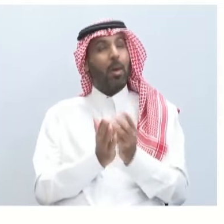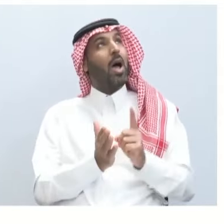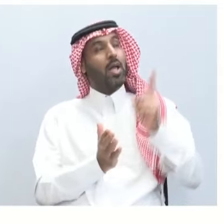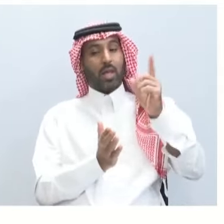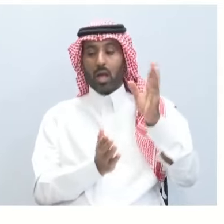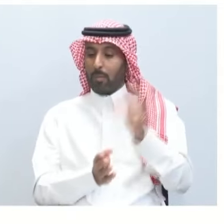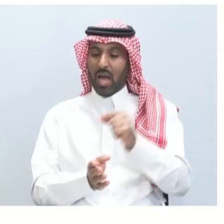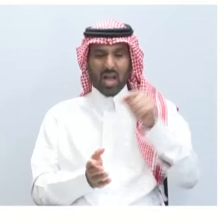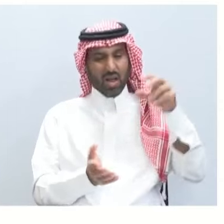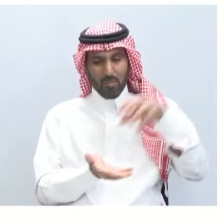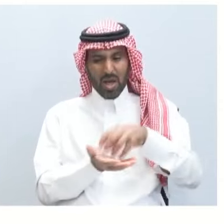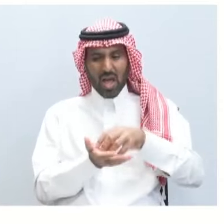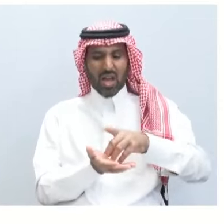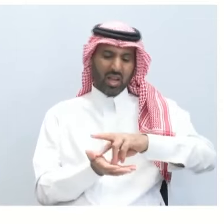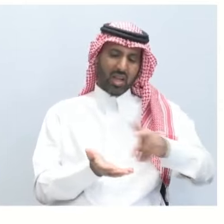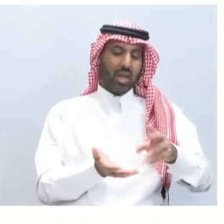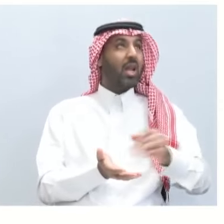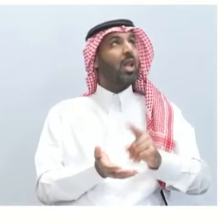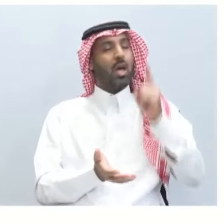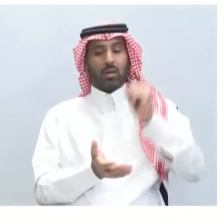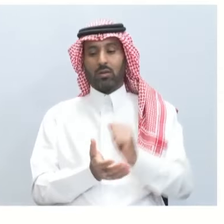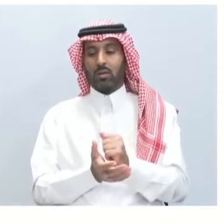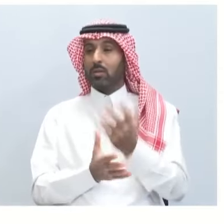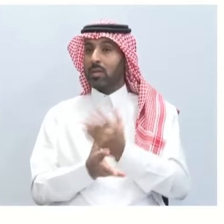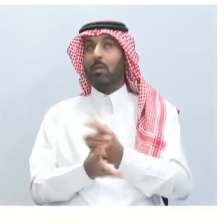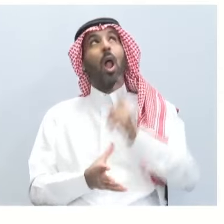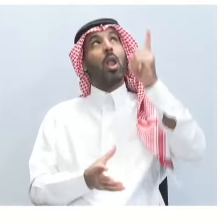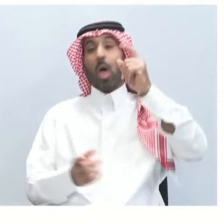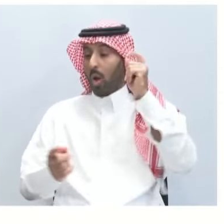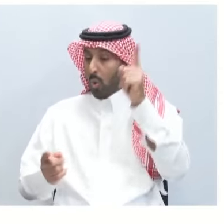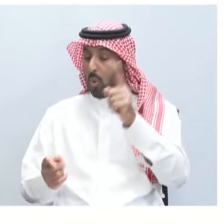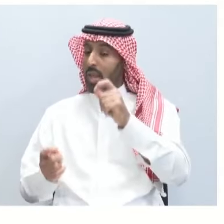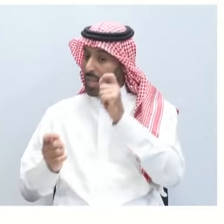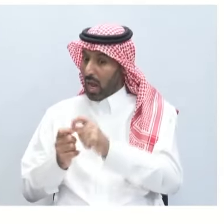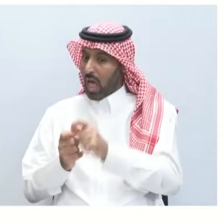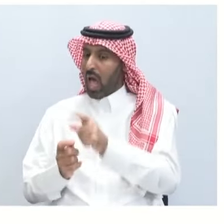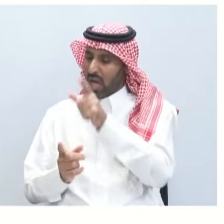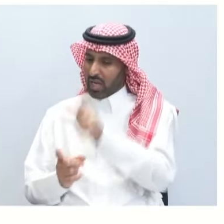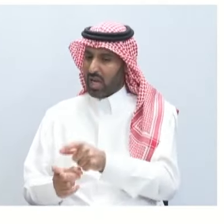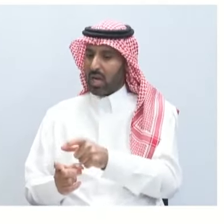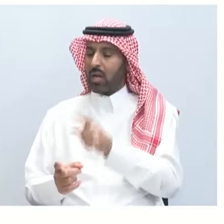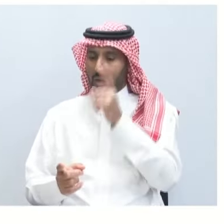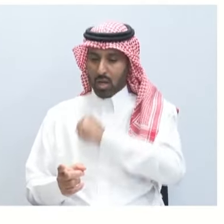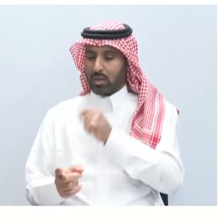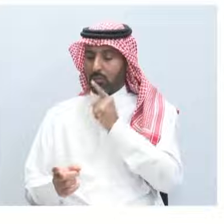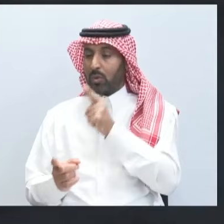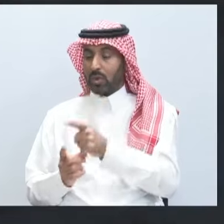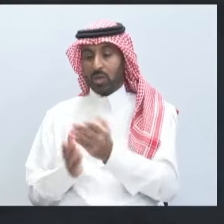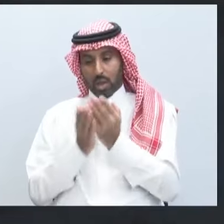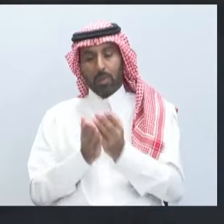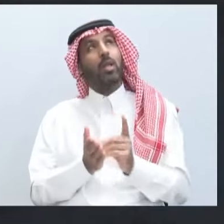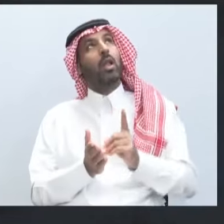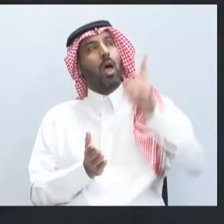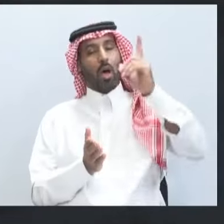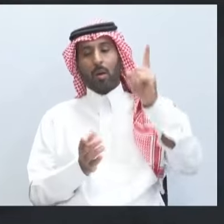فالاصل ان الذي خلقك واوجد من العدم هو المستحق ان تصرف هذه العباده له فلو صرفت هذه